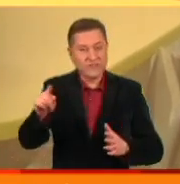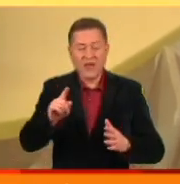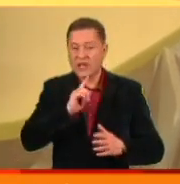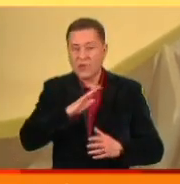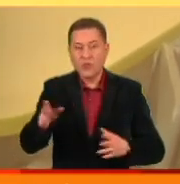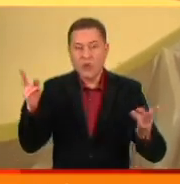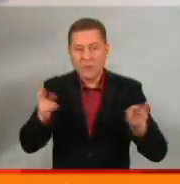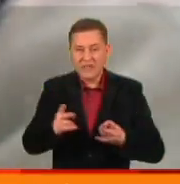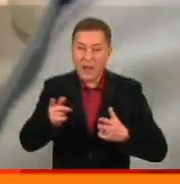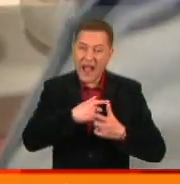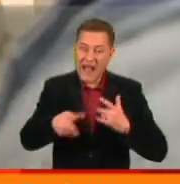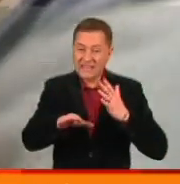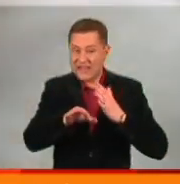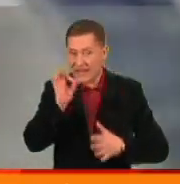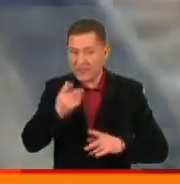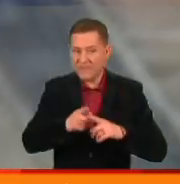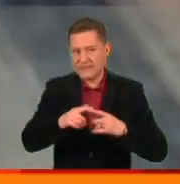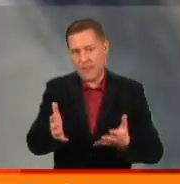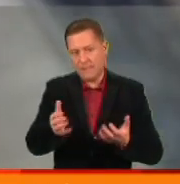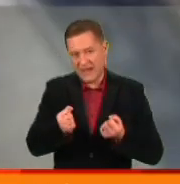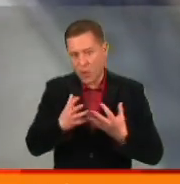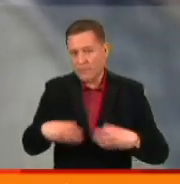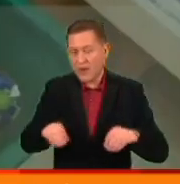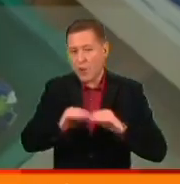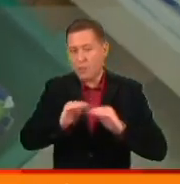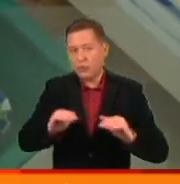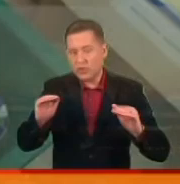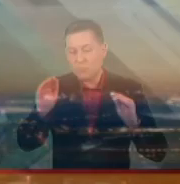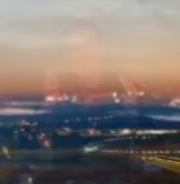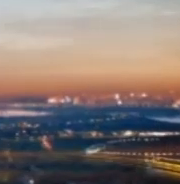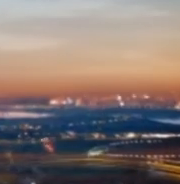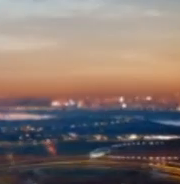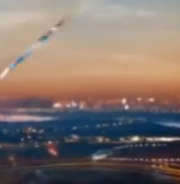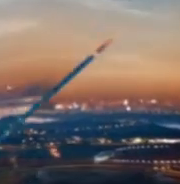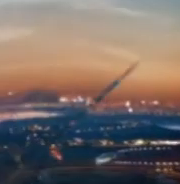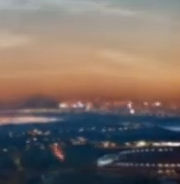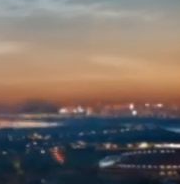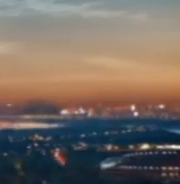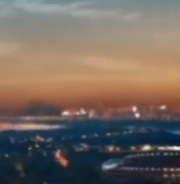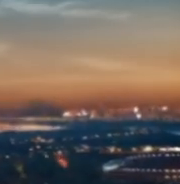потреби. Альтернативою повинні стати прийомні родини і будинки сімейного типу.